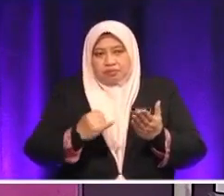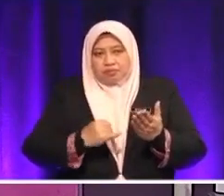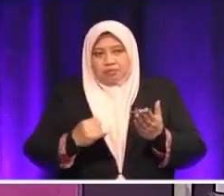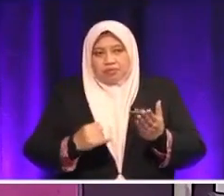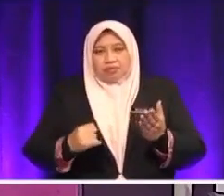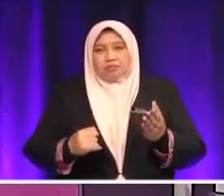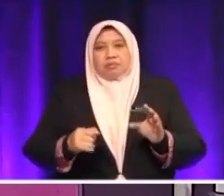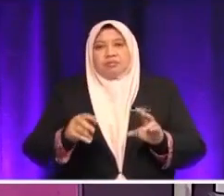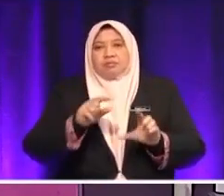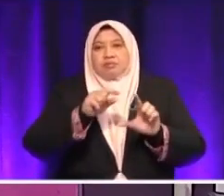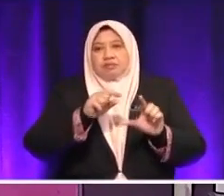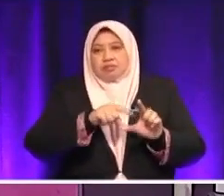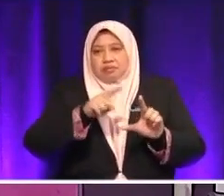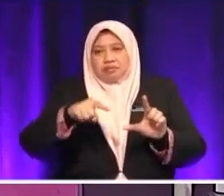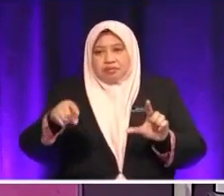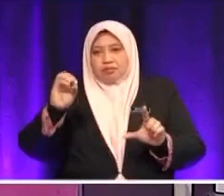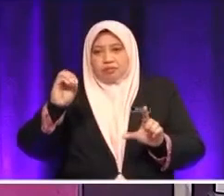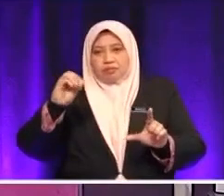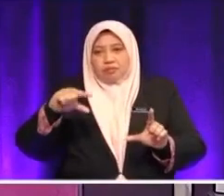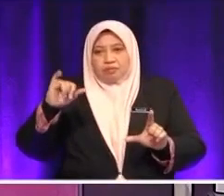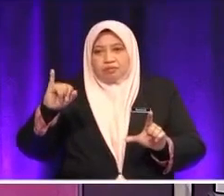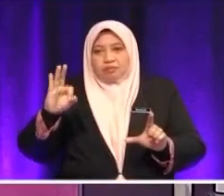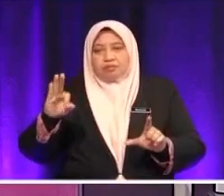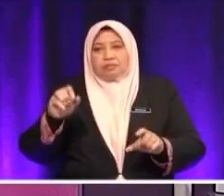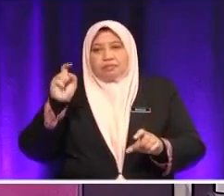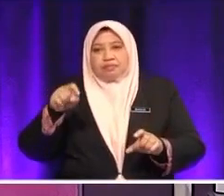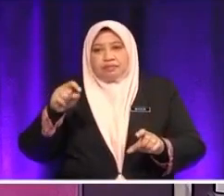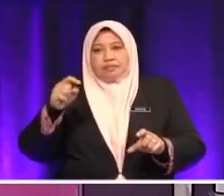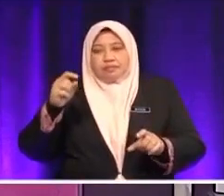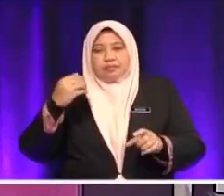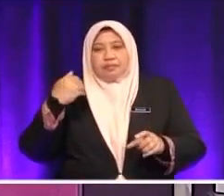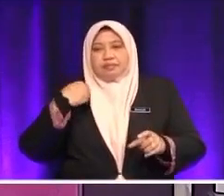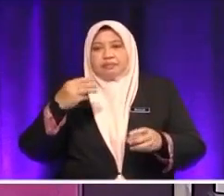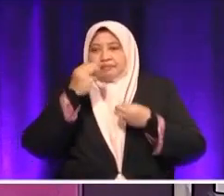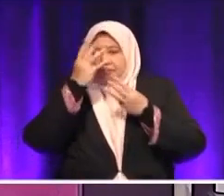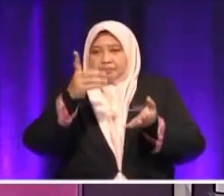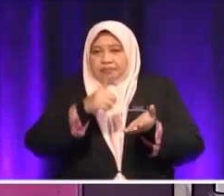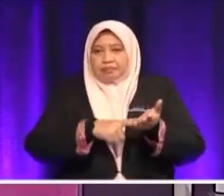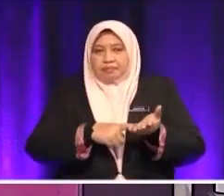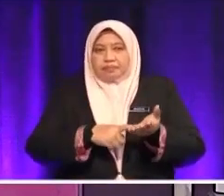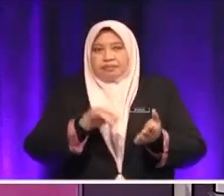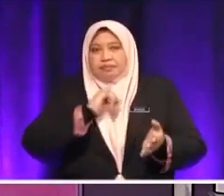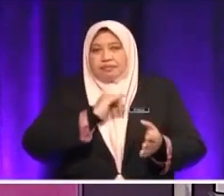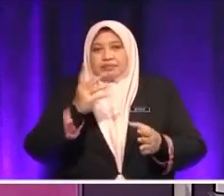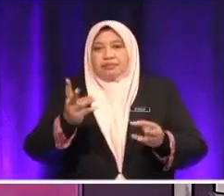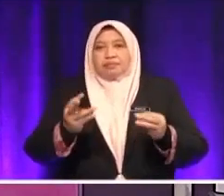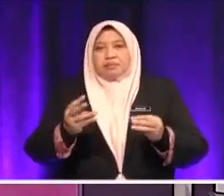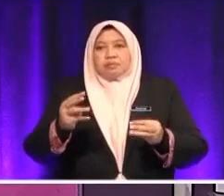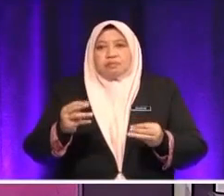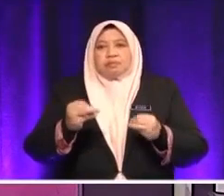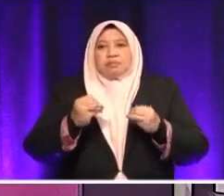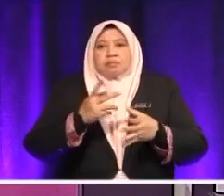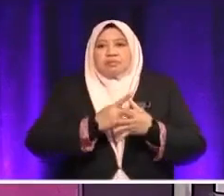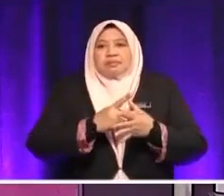maklumat Apa yang perlu kita ada bila melukis Brave Ogive Oke jadi saya nak kunci dia minta murid Saya di